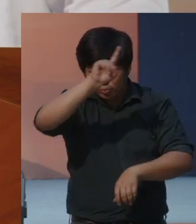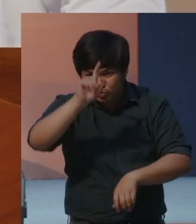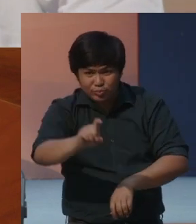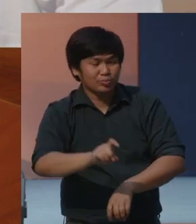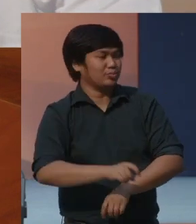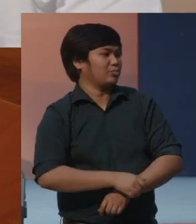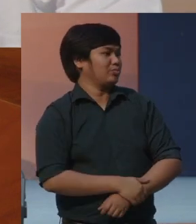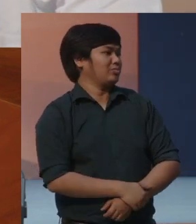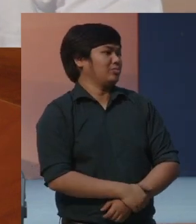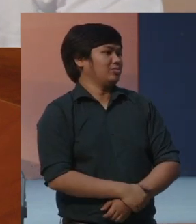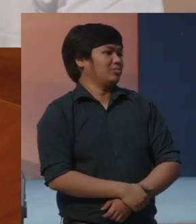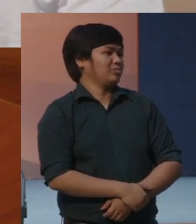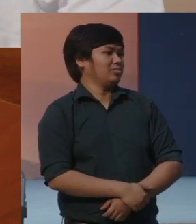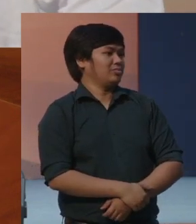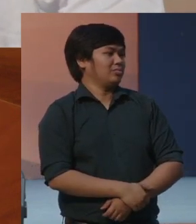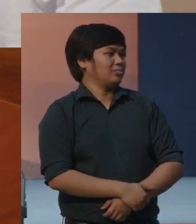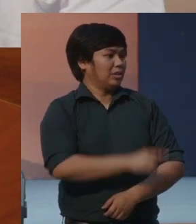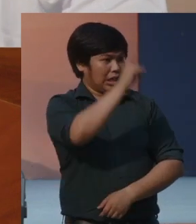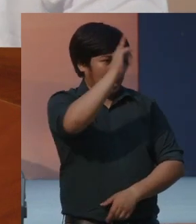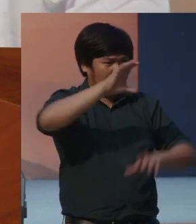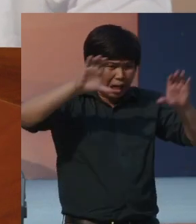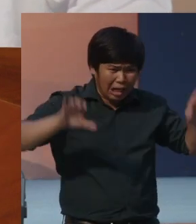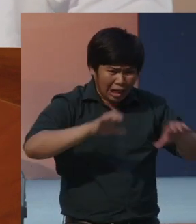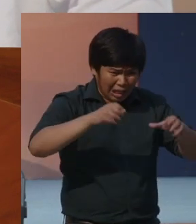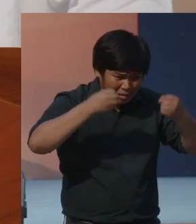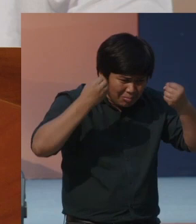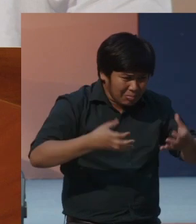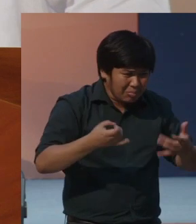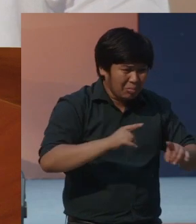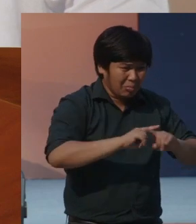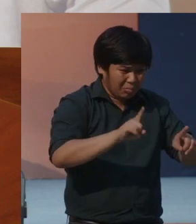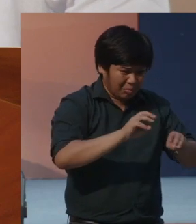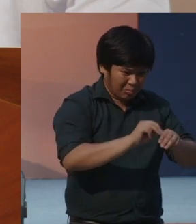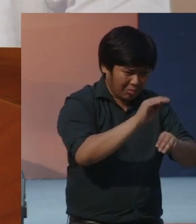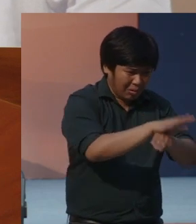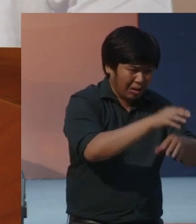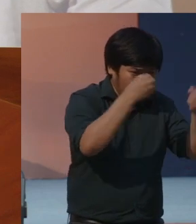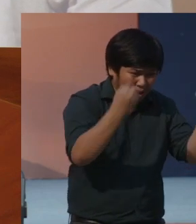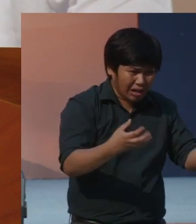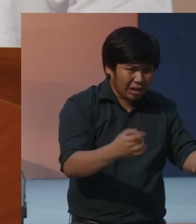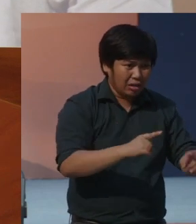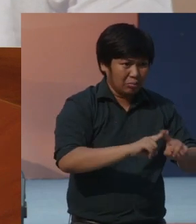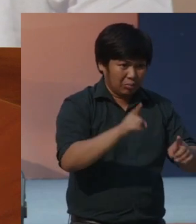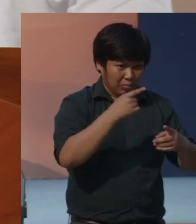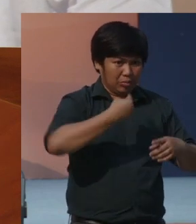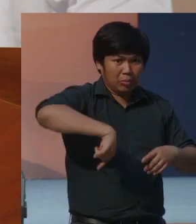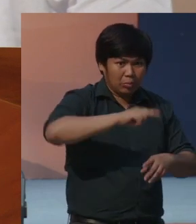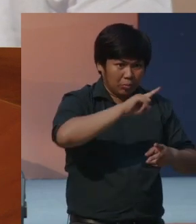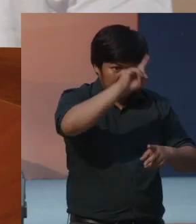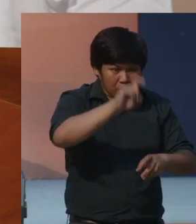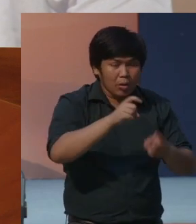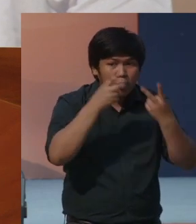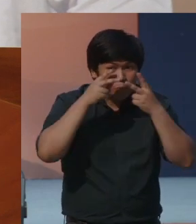Yan po ang tanong sa atin. Hindi yung meron bang mirakulo, kundi nakikita ba natin?